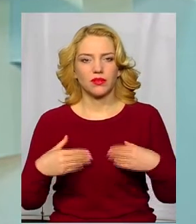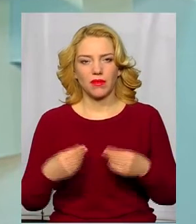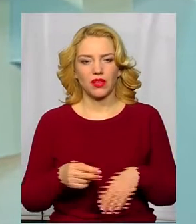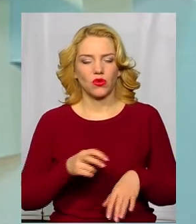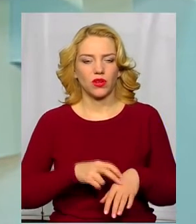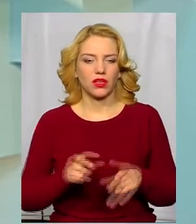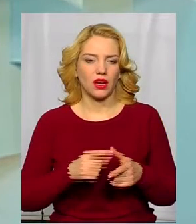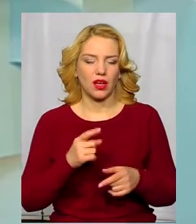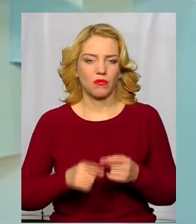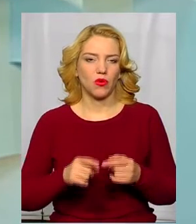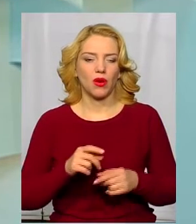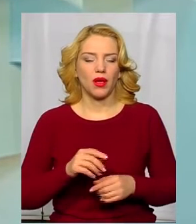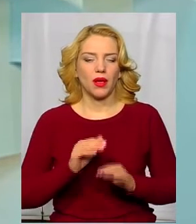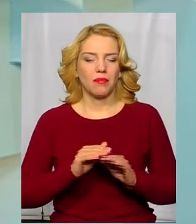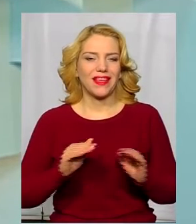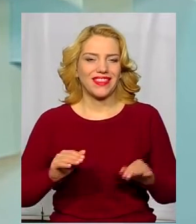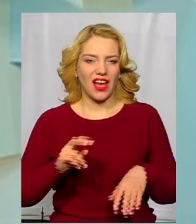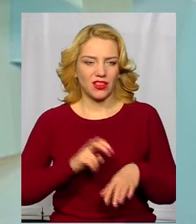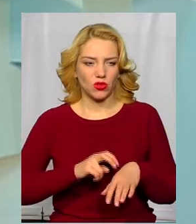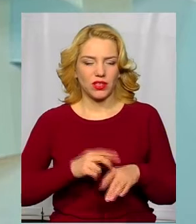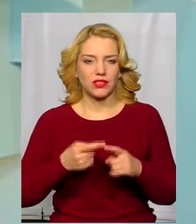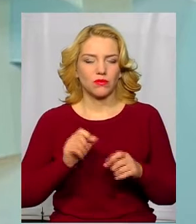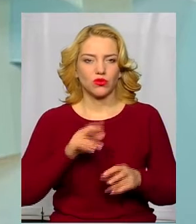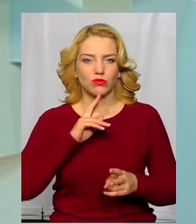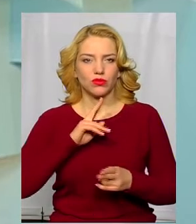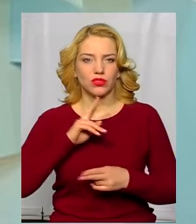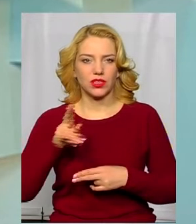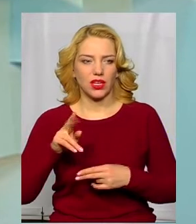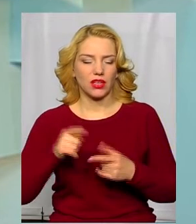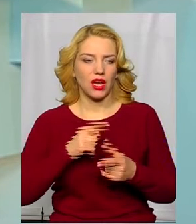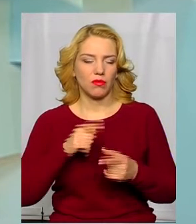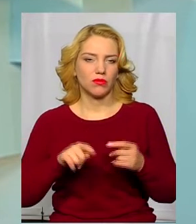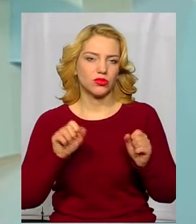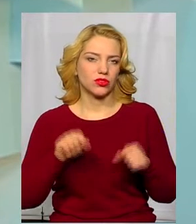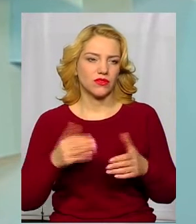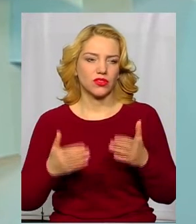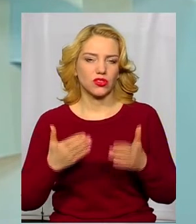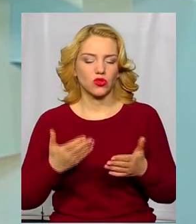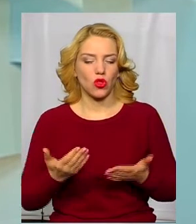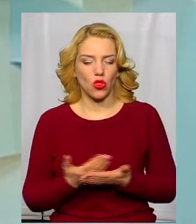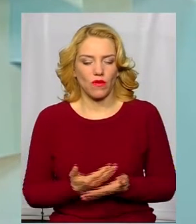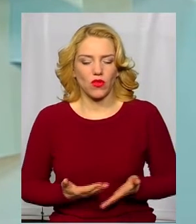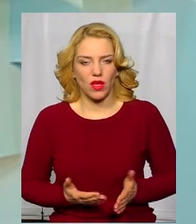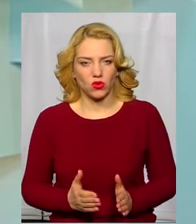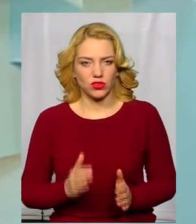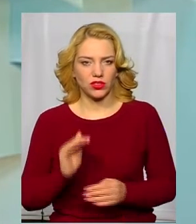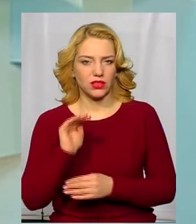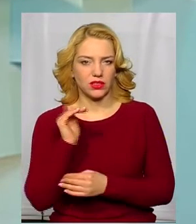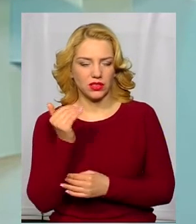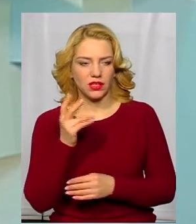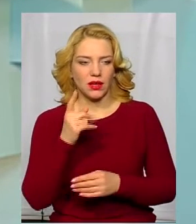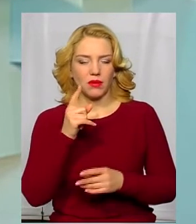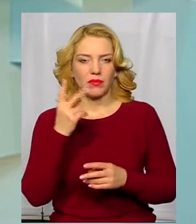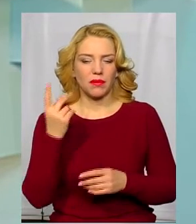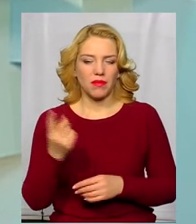лікаря, або педіатра. Це можуть бути і скарги. Або, можливо, якщо це новонароджена дитина, то при